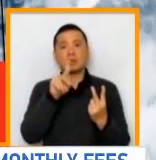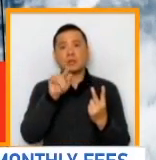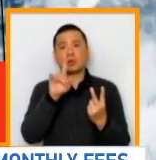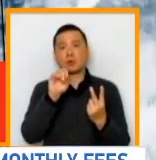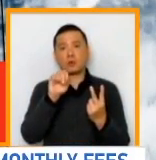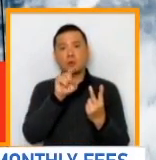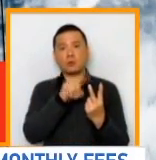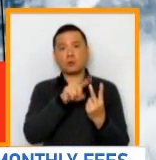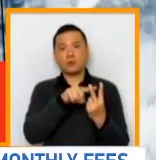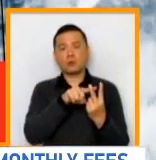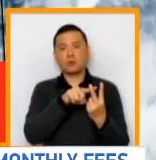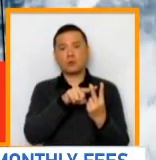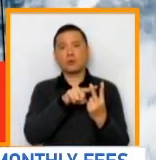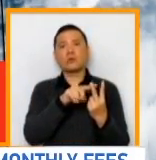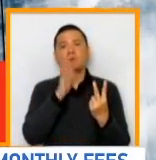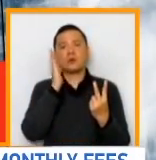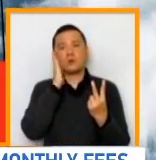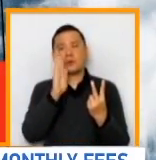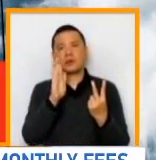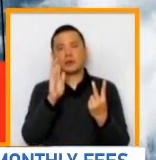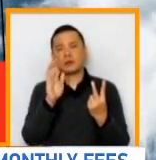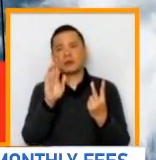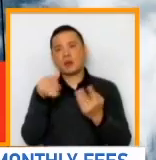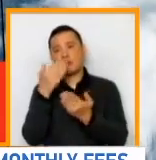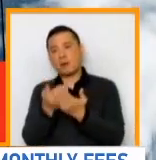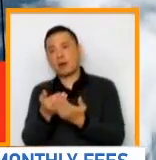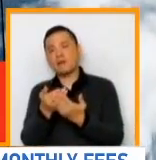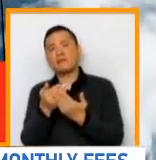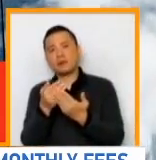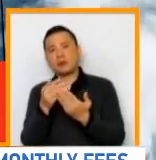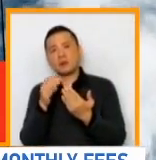sa may bandang eastern section ng Taiwan.